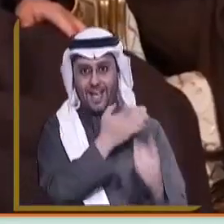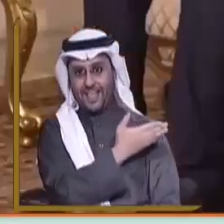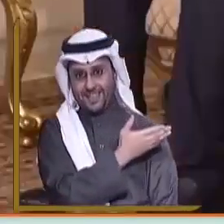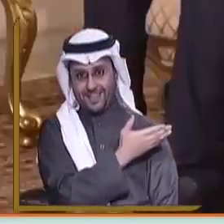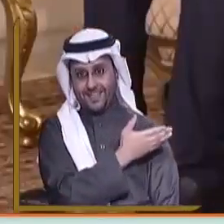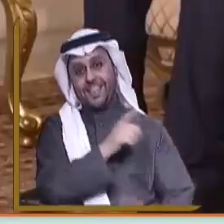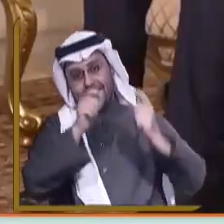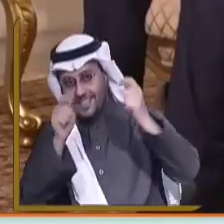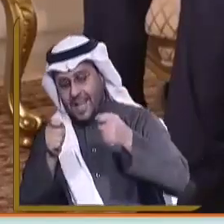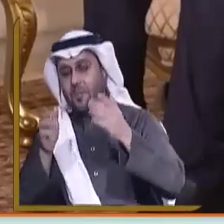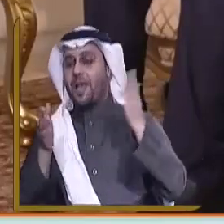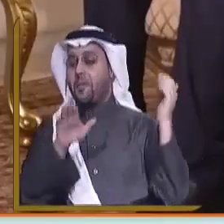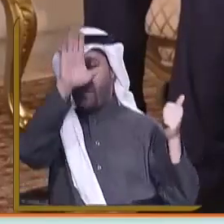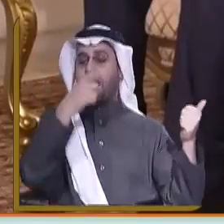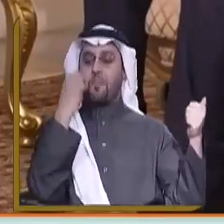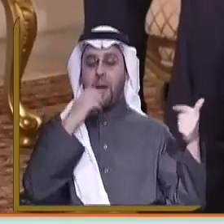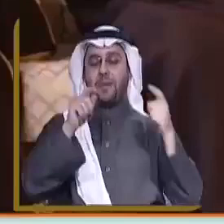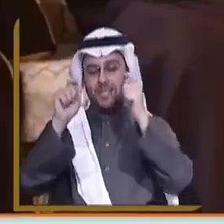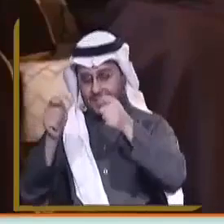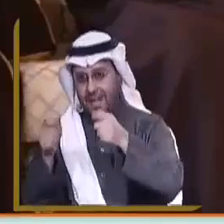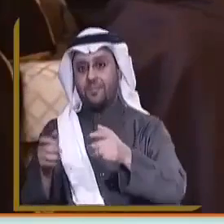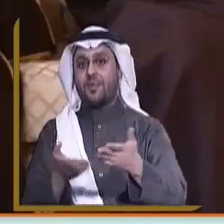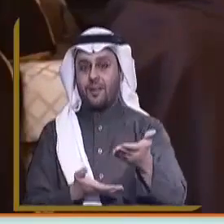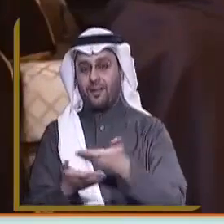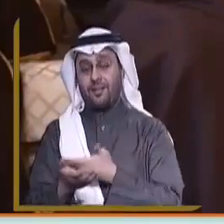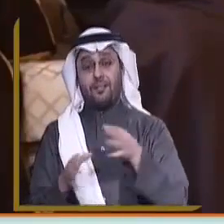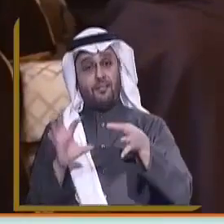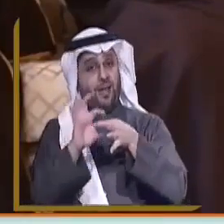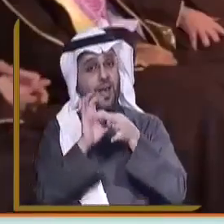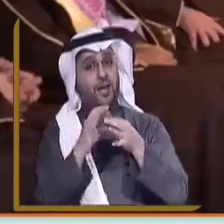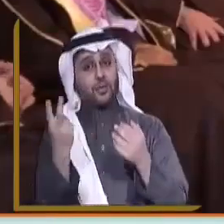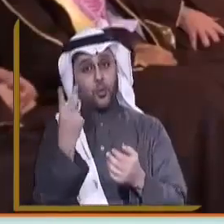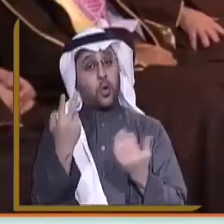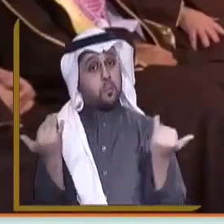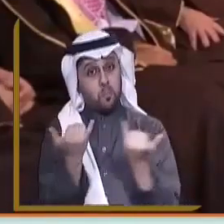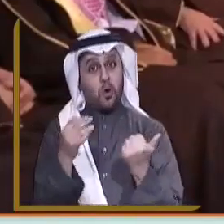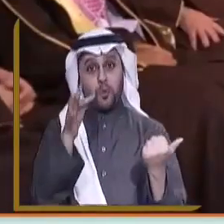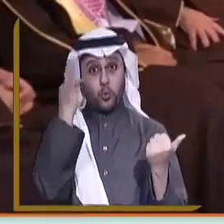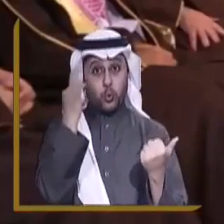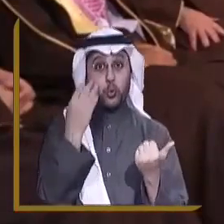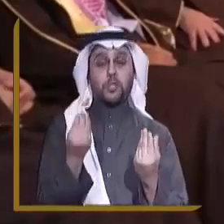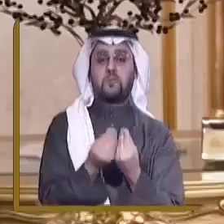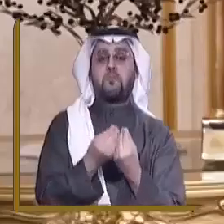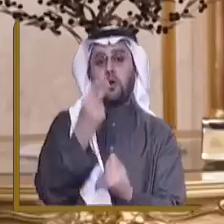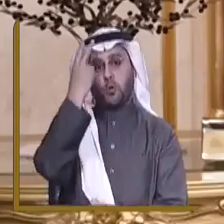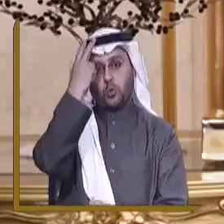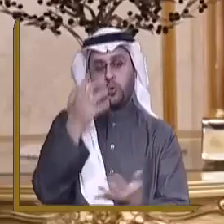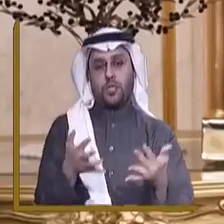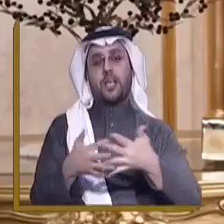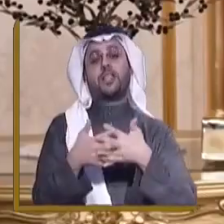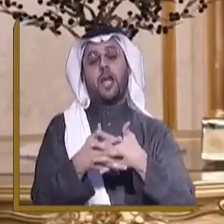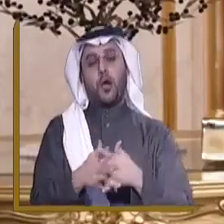قصر قرطاج الرئاسي في تونس استعرض العلاقات الثنائيه والتعاون الامني القائم بين البلدين